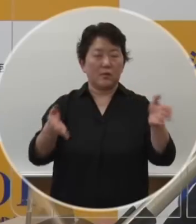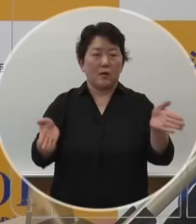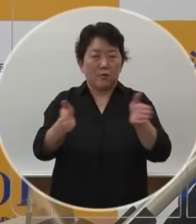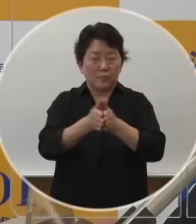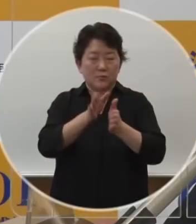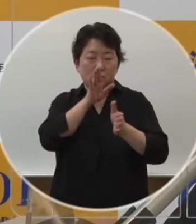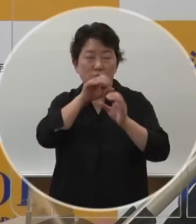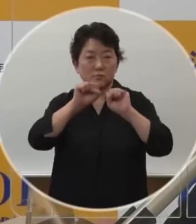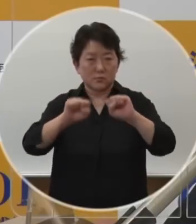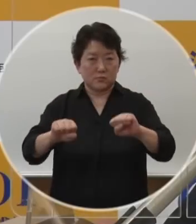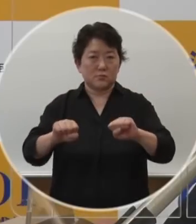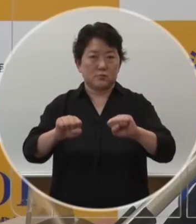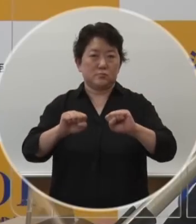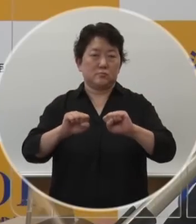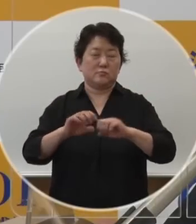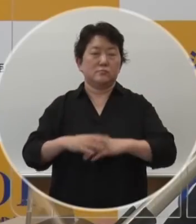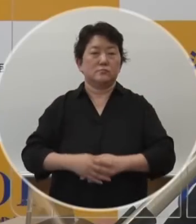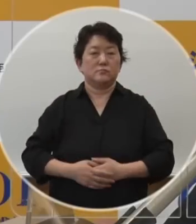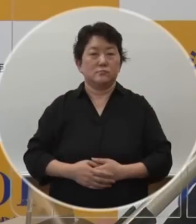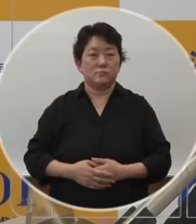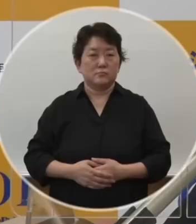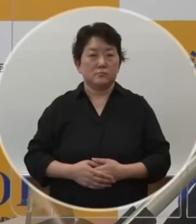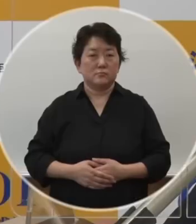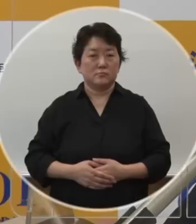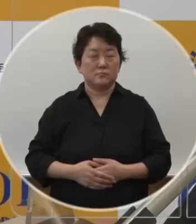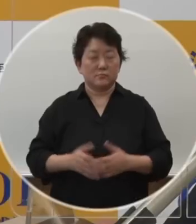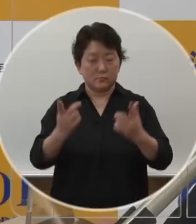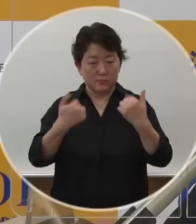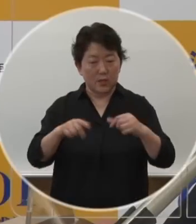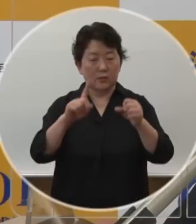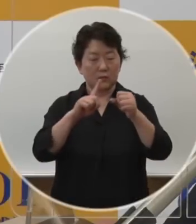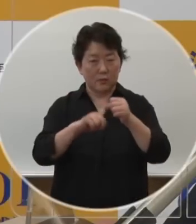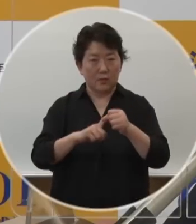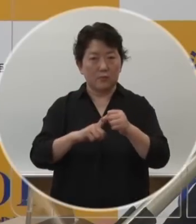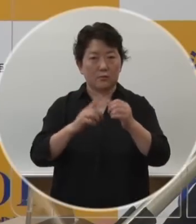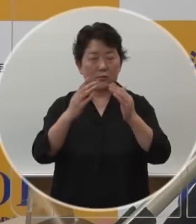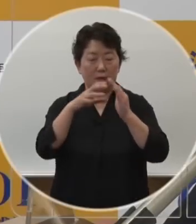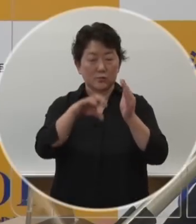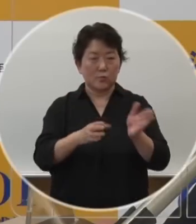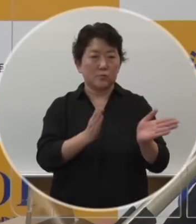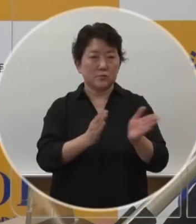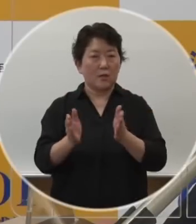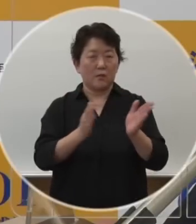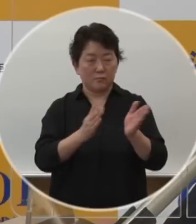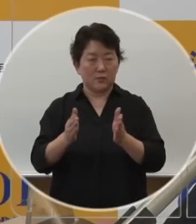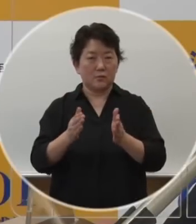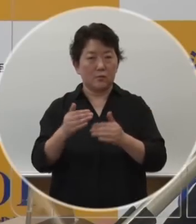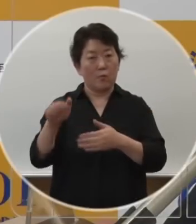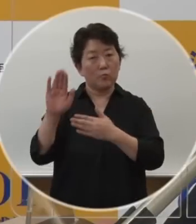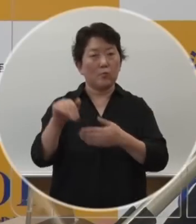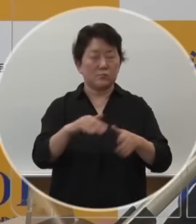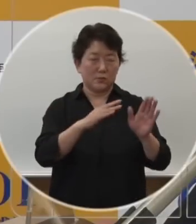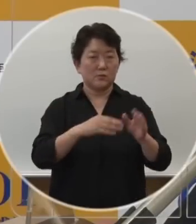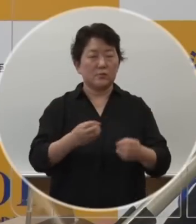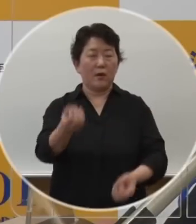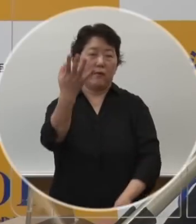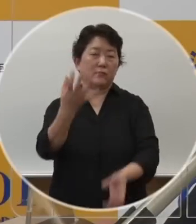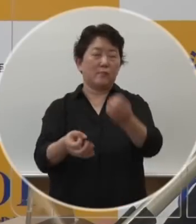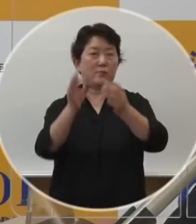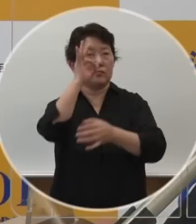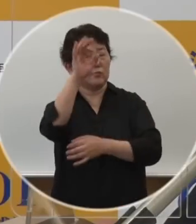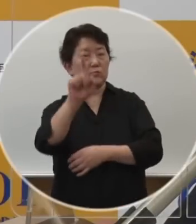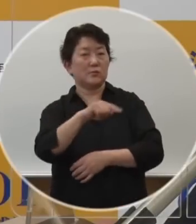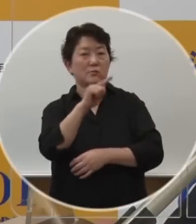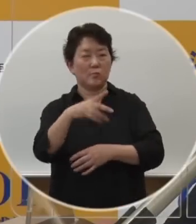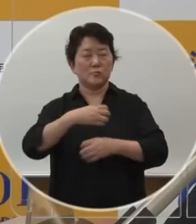せて実施をさせていただきます。例年会場整備、踊りや花火の観覧者